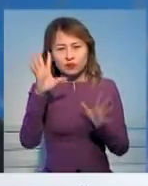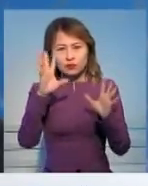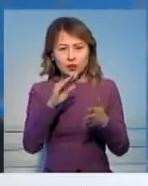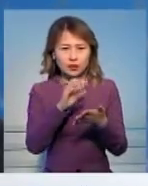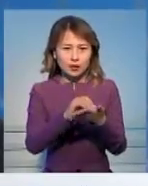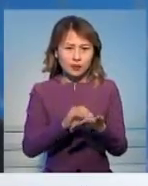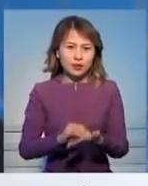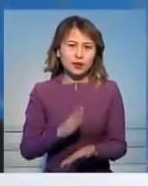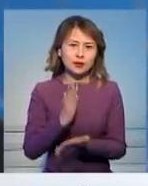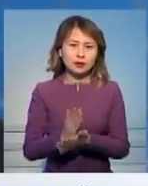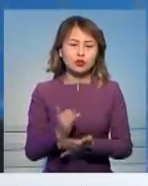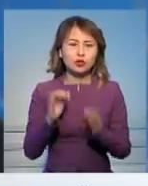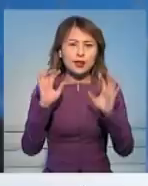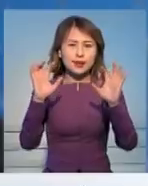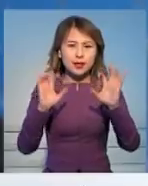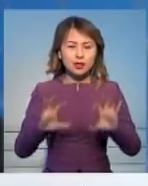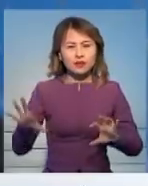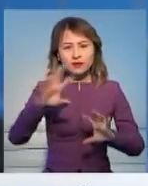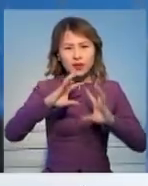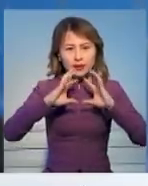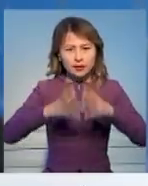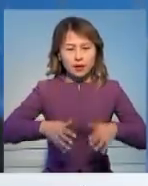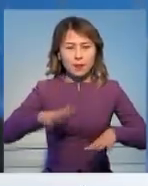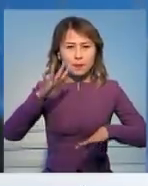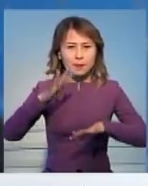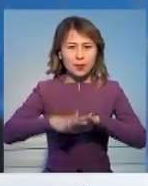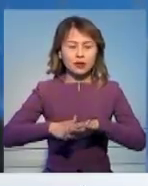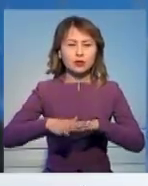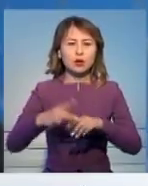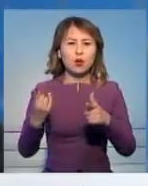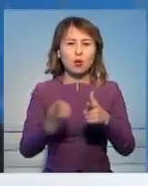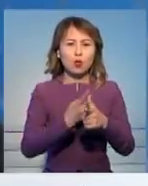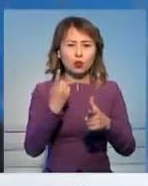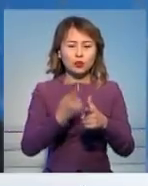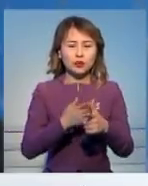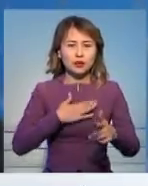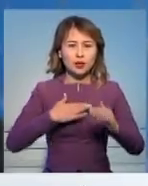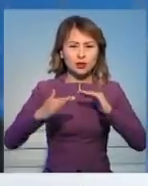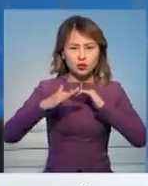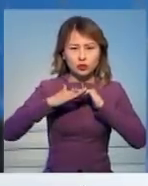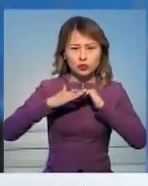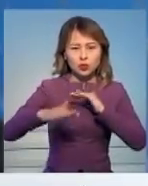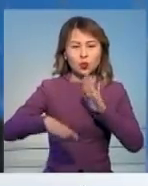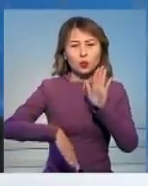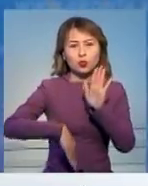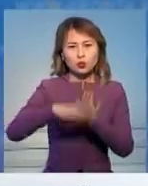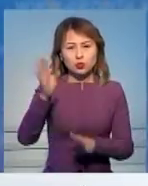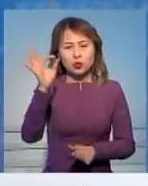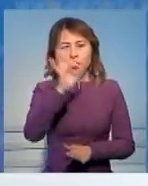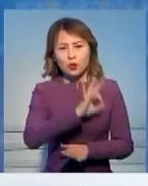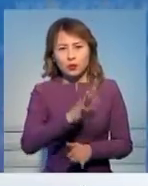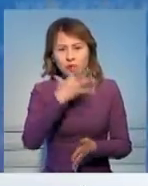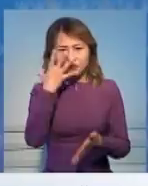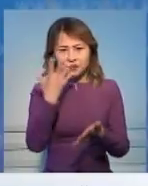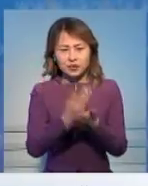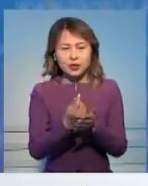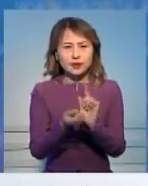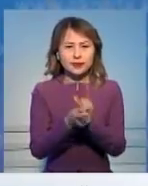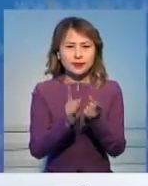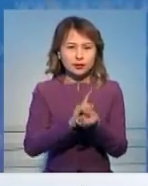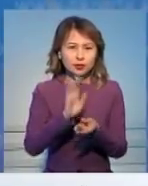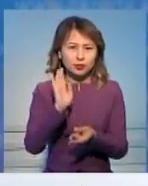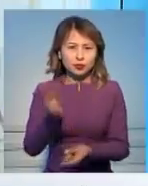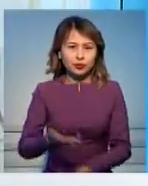белгіленген. Сондай-ақ заңға дүниежүзілік банктің Doing Business рейтингіндегі еліміздің позициясын жақсартуға бағытталған өзгерістер